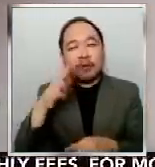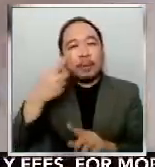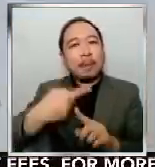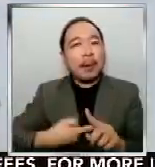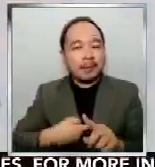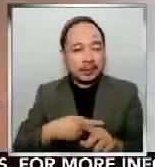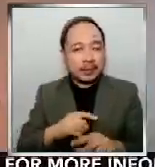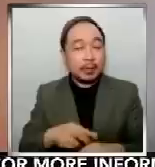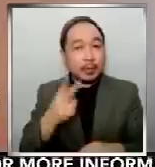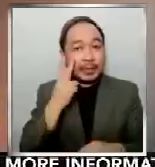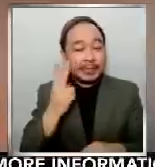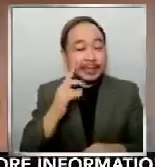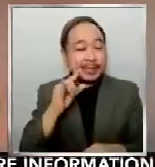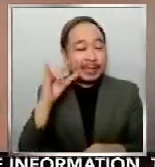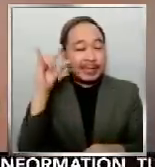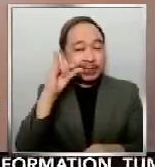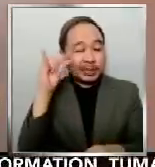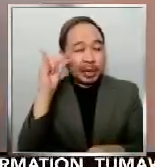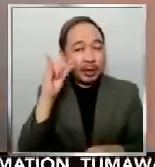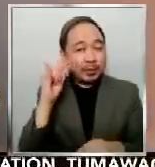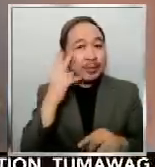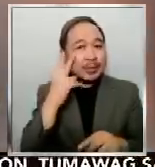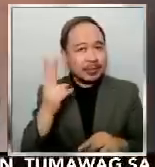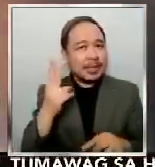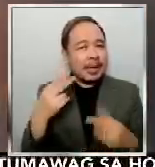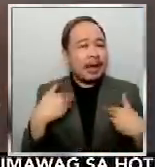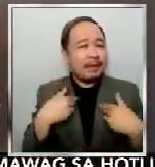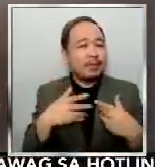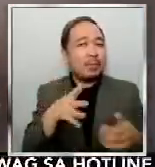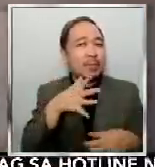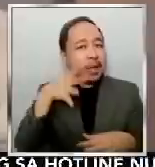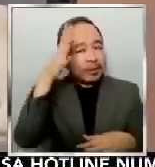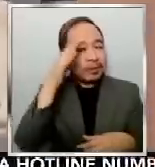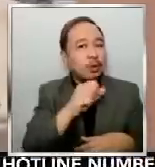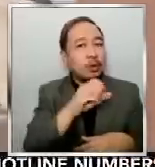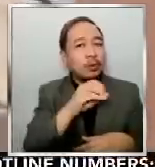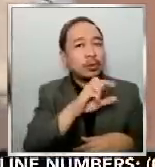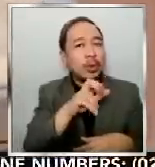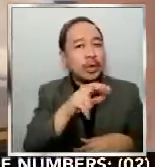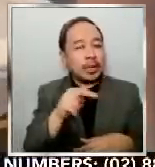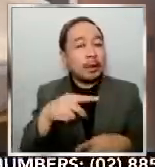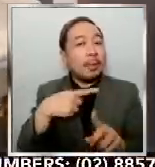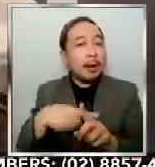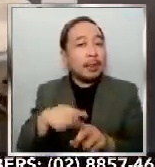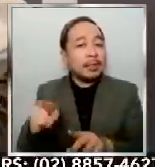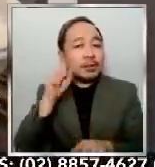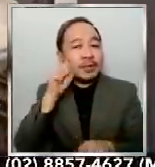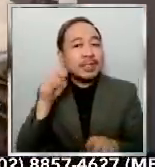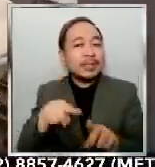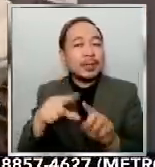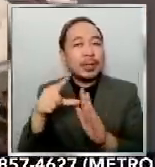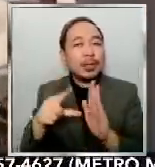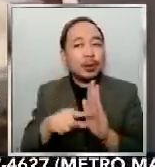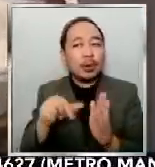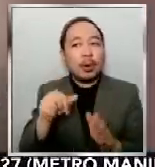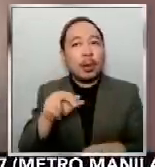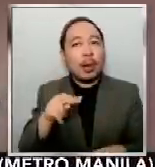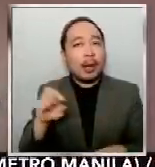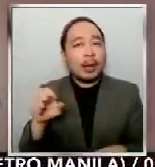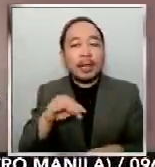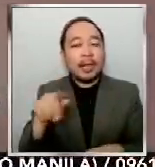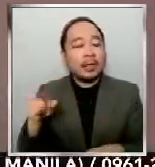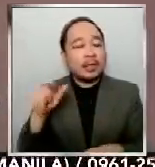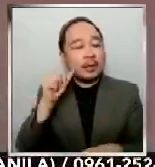Instagram, makikitang present sa ceremony ang mga magulang ni Solen. Naroon din ang kanyang sister-in-law na si Ann Curtis at anak nitong si